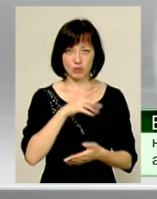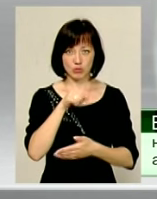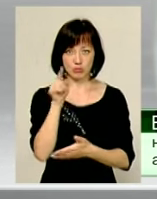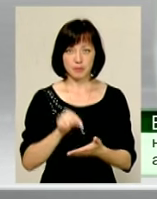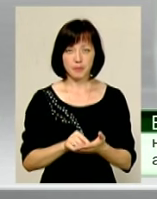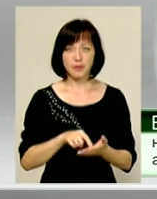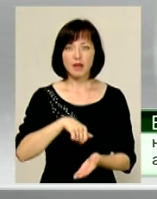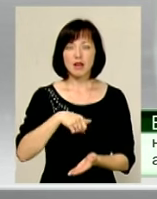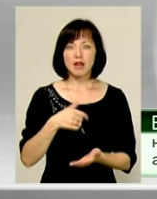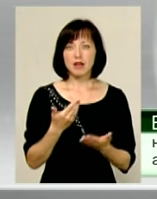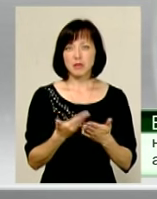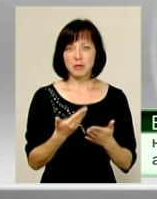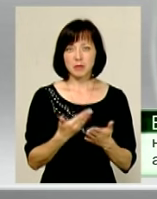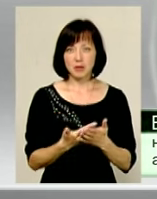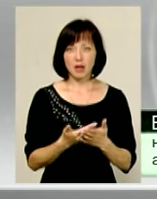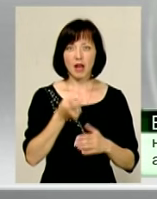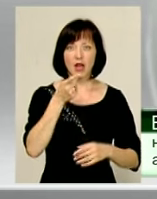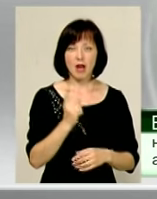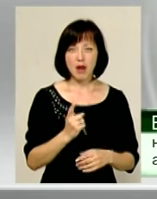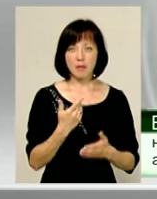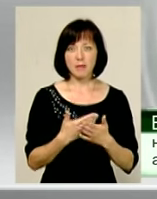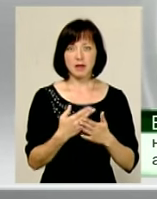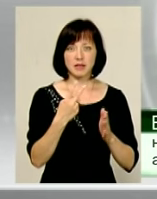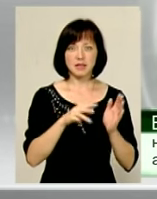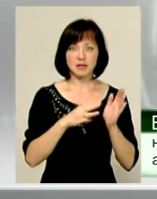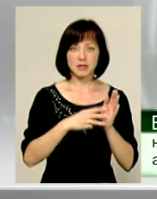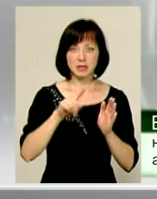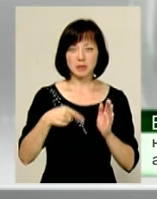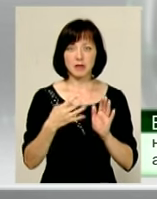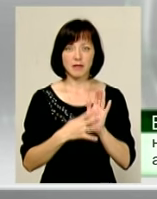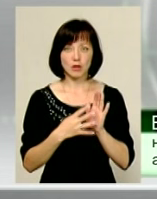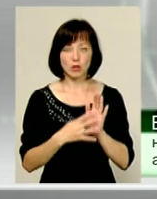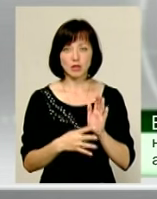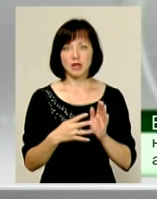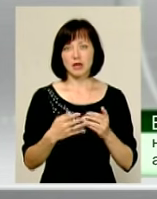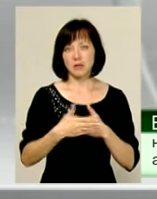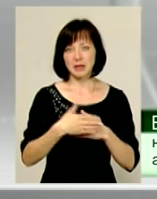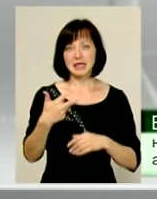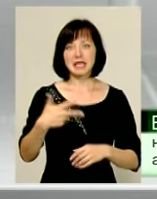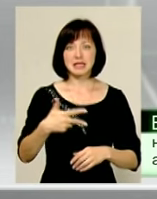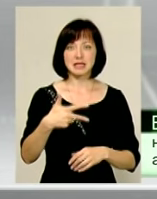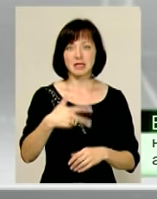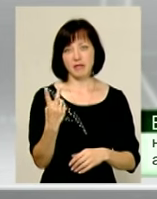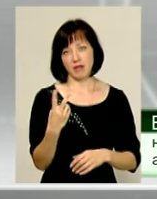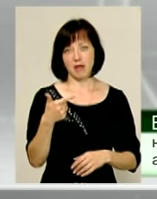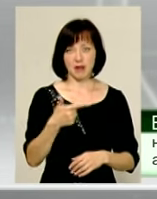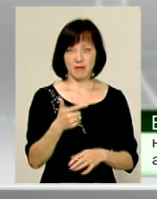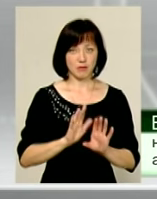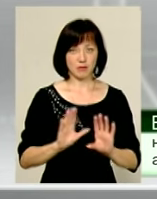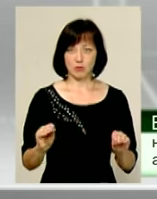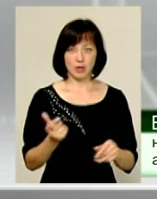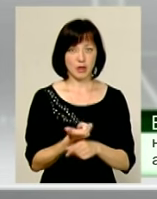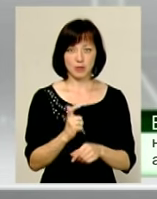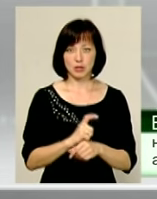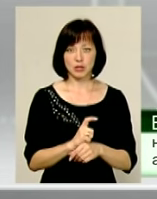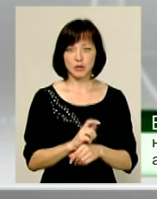крупи? Виробництво 1 кг гречки коштує 28,90, по-моєму. Ну, в межах 30 і 32 грн.